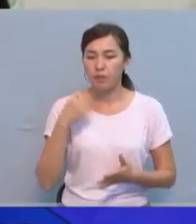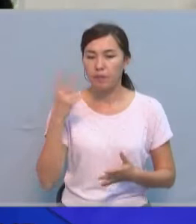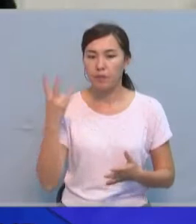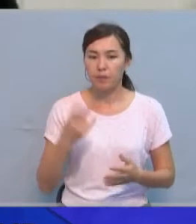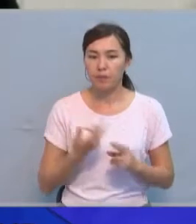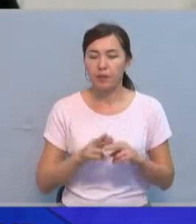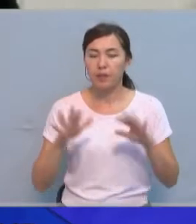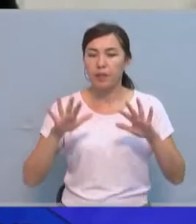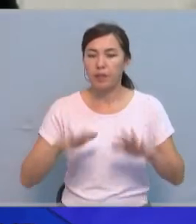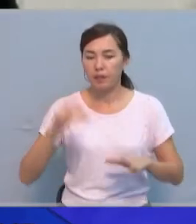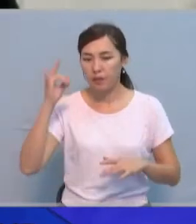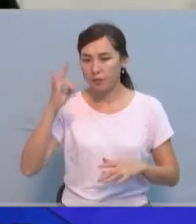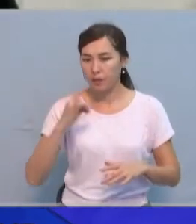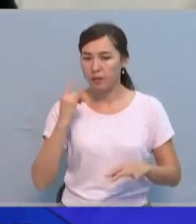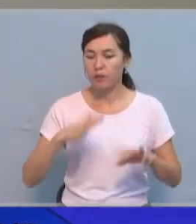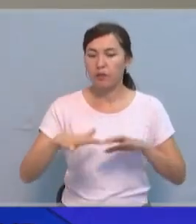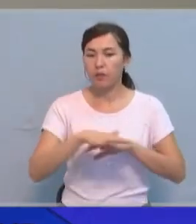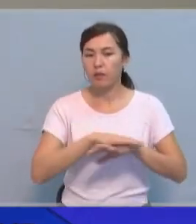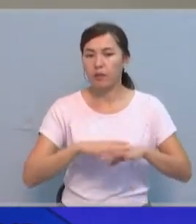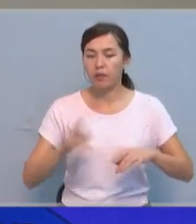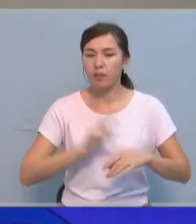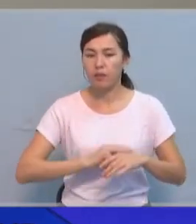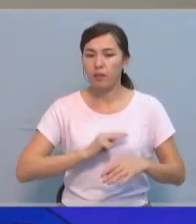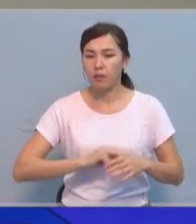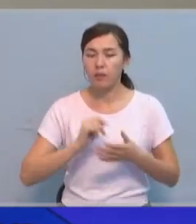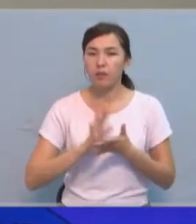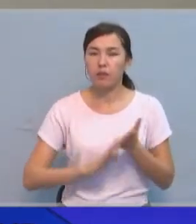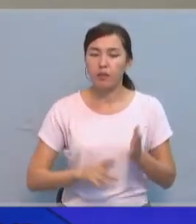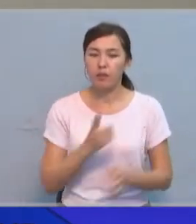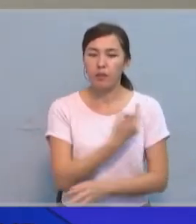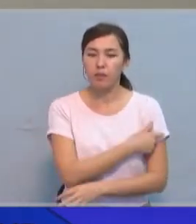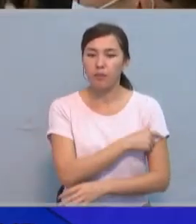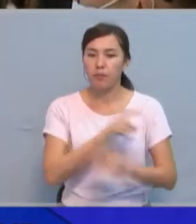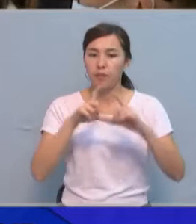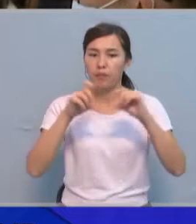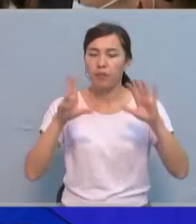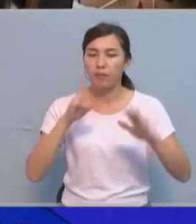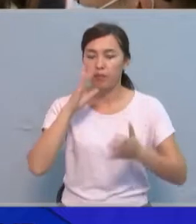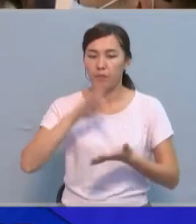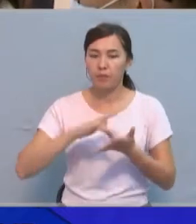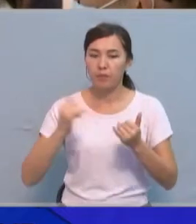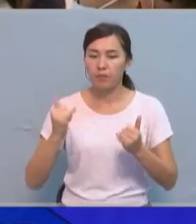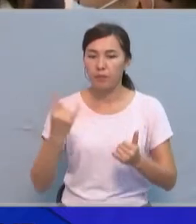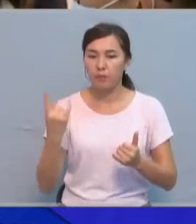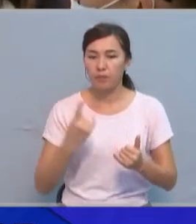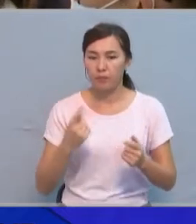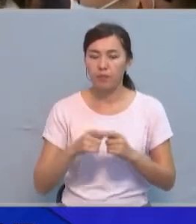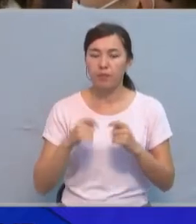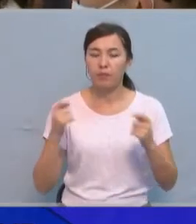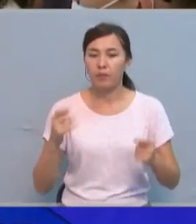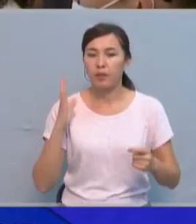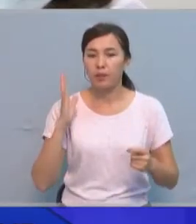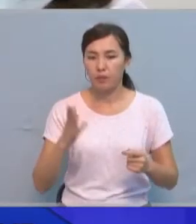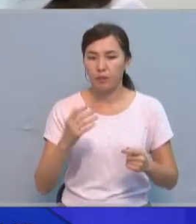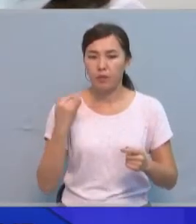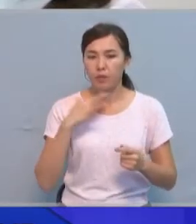кетейік, аталмыш орталық Қазақстанның барлық аймақтарында жұмыс істеп жатыр. Медициналық мекеменің Шымкентте әзірге тек біреуі ғана бар. Алдағы